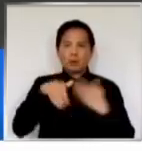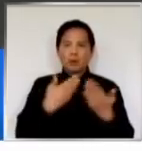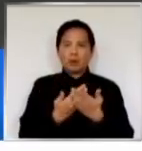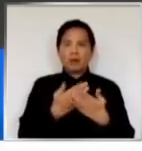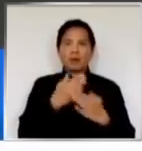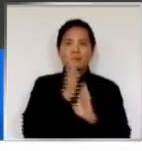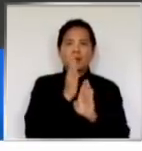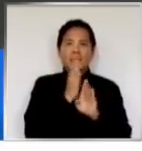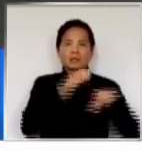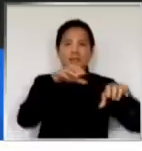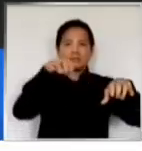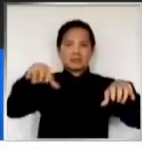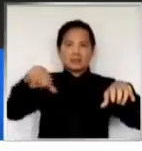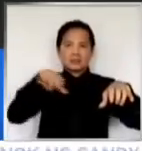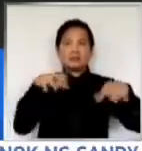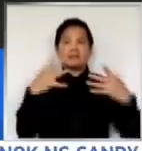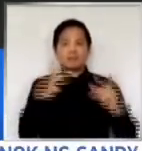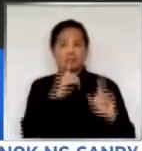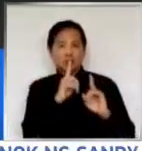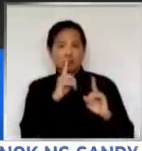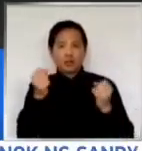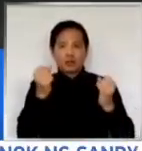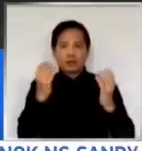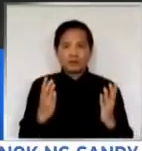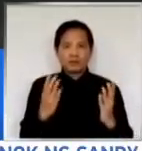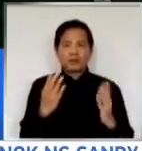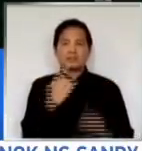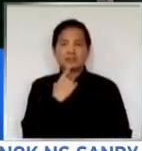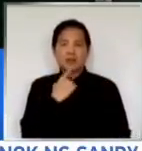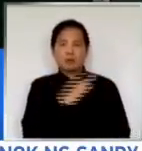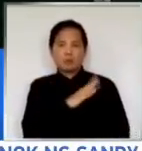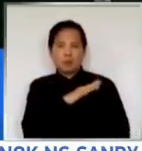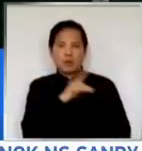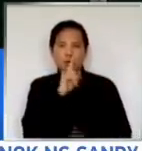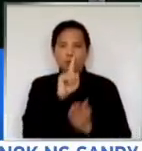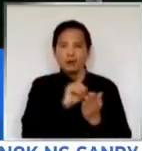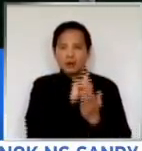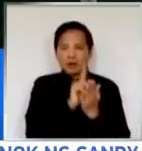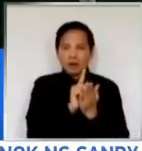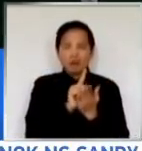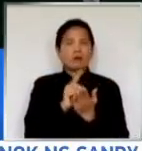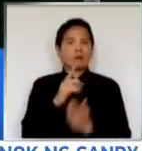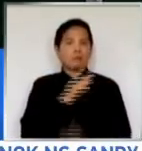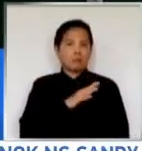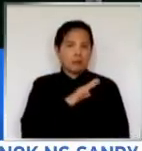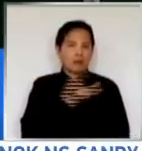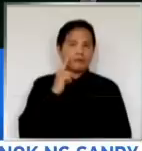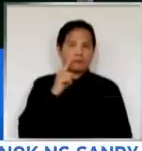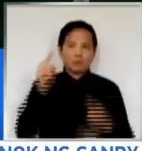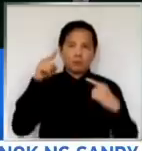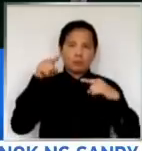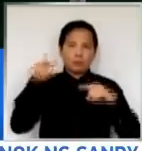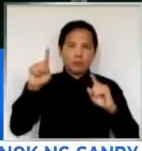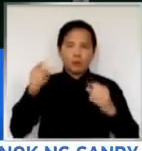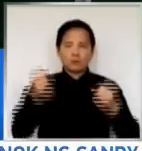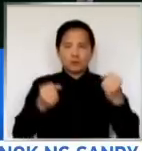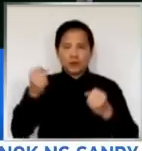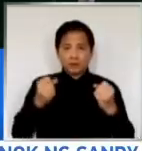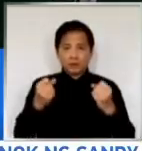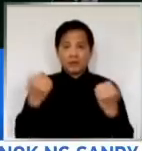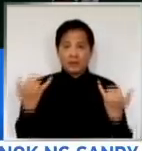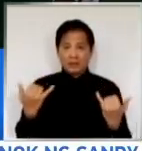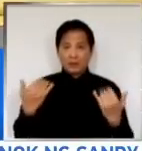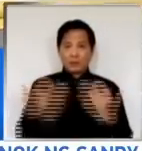aming kinausap, halos isang oras na silang nag-aantay ng mga pasahero para makabiyahe. At dahil sa bagong restrictions, nangangamba